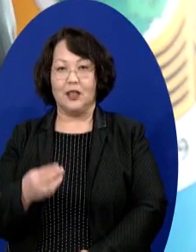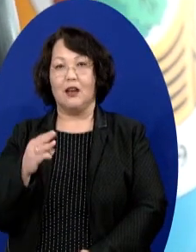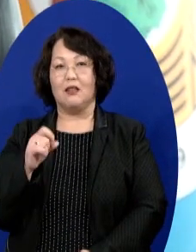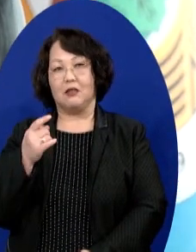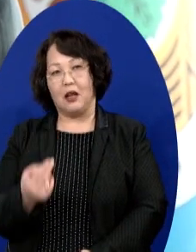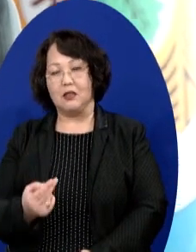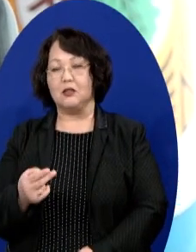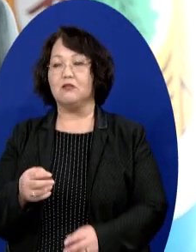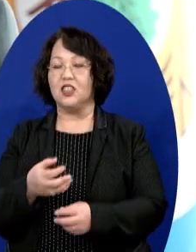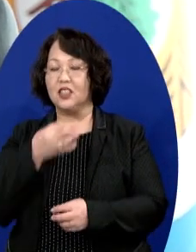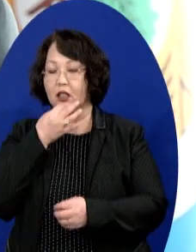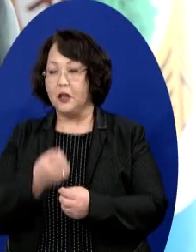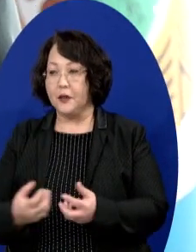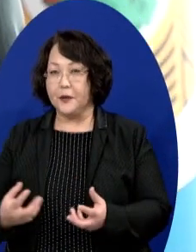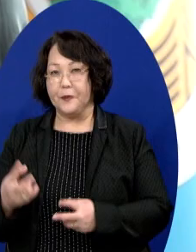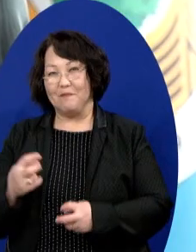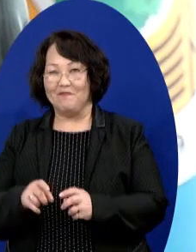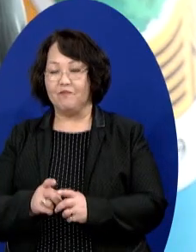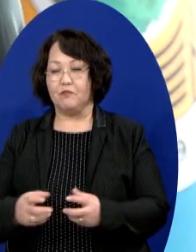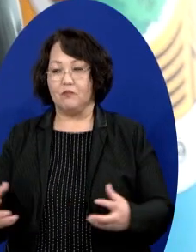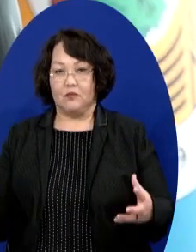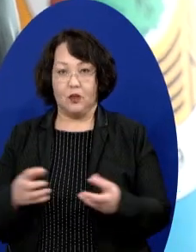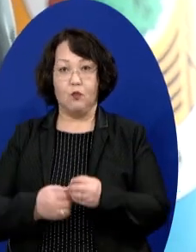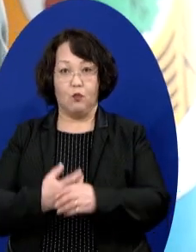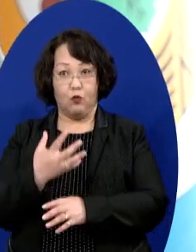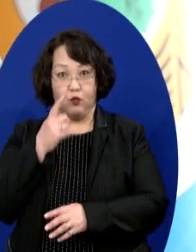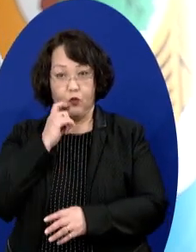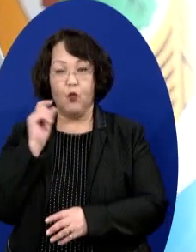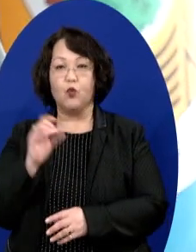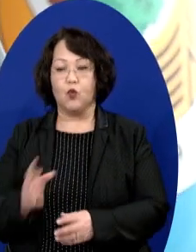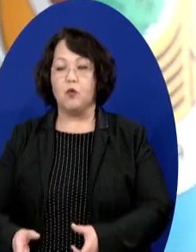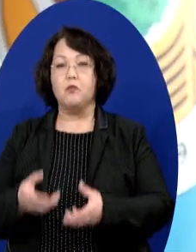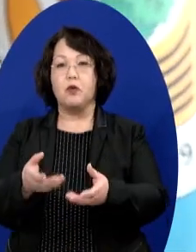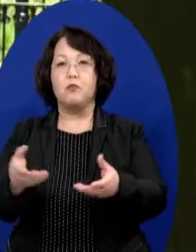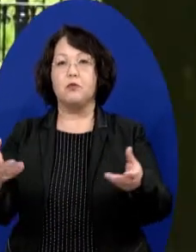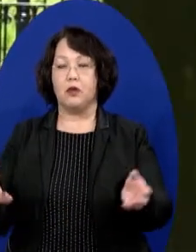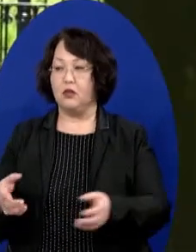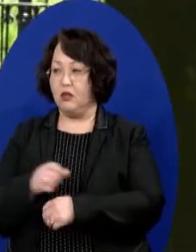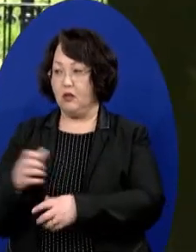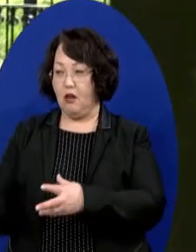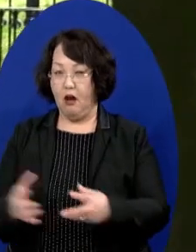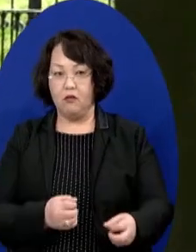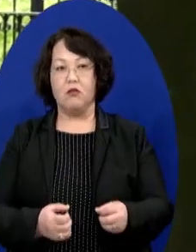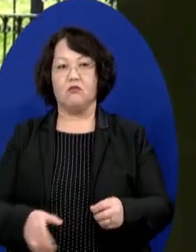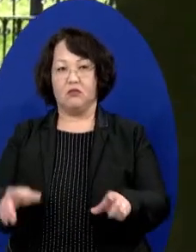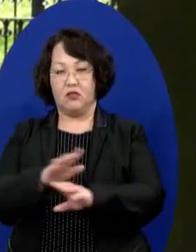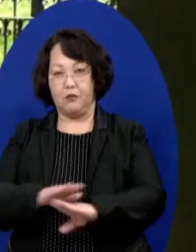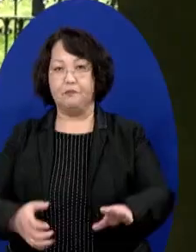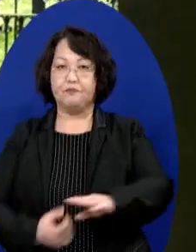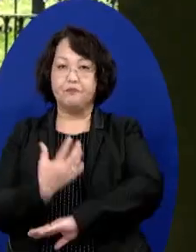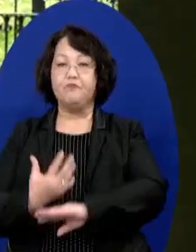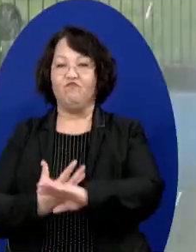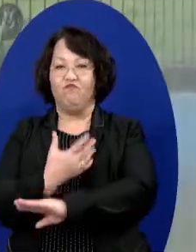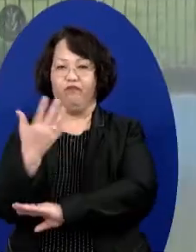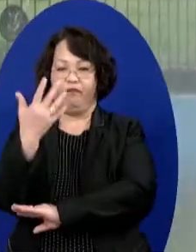зэрэг тэмдэглэлт өдрүүдэд мод тарих хүсэлтэд иргэд хөнгөө тарц суулгацаар хангаж байна. Яг энэ байдлаар төр хувийн хвшил